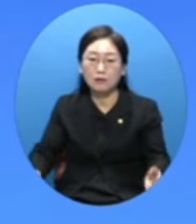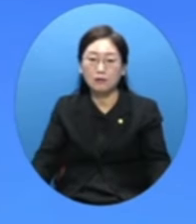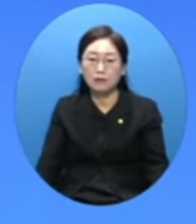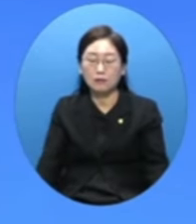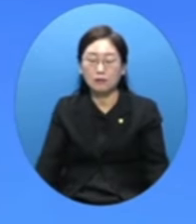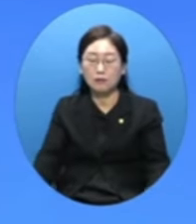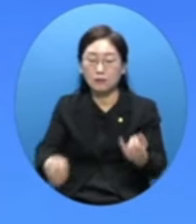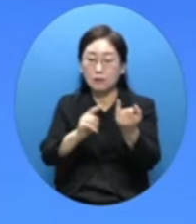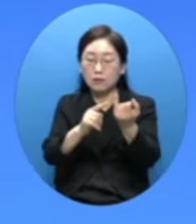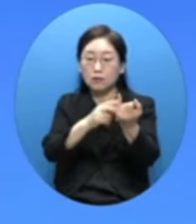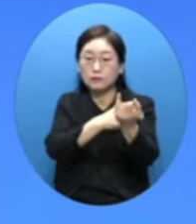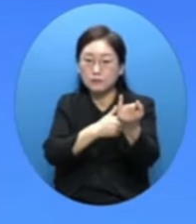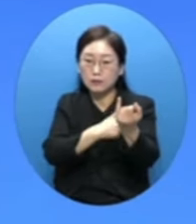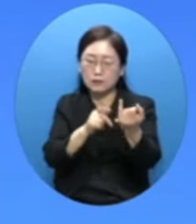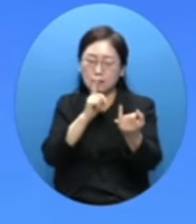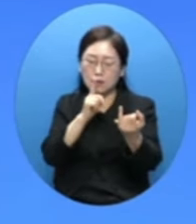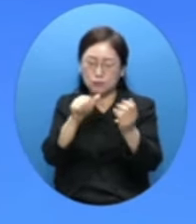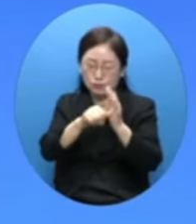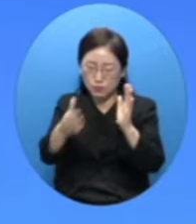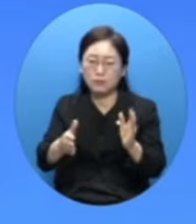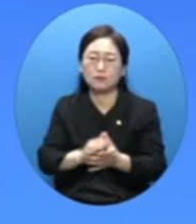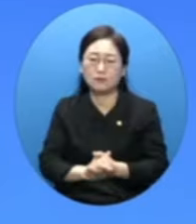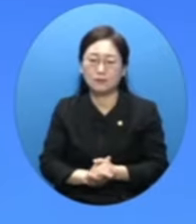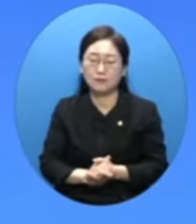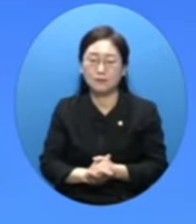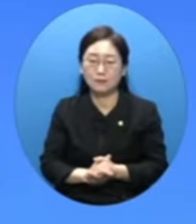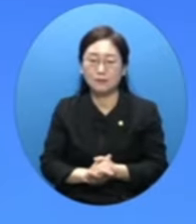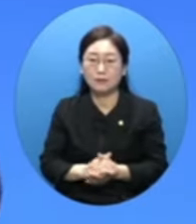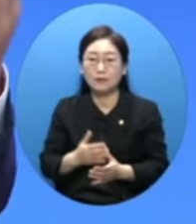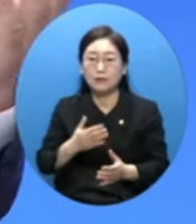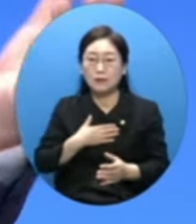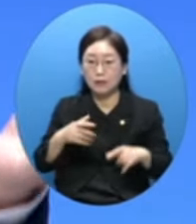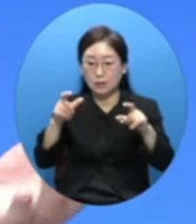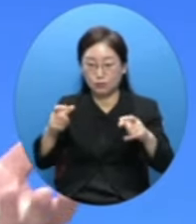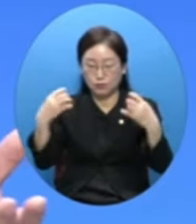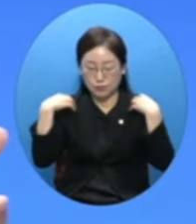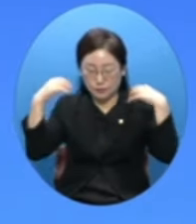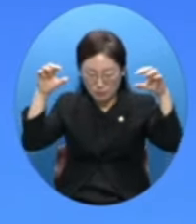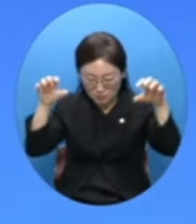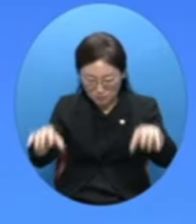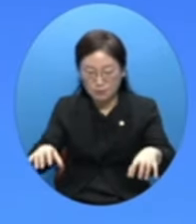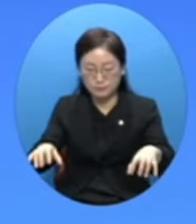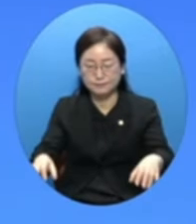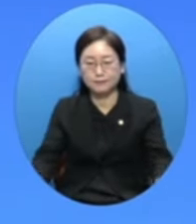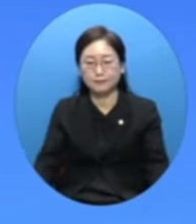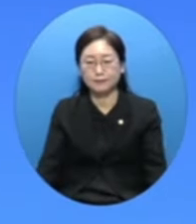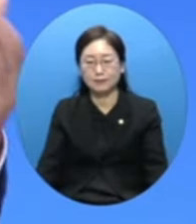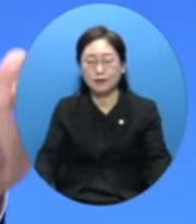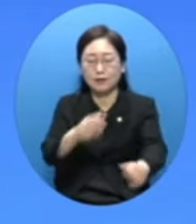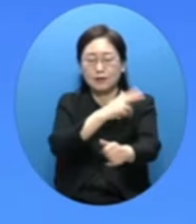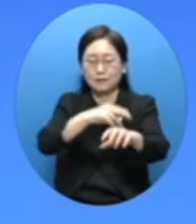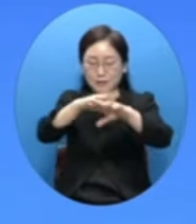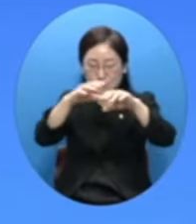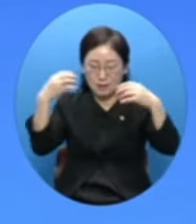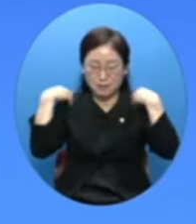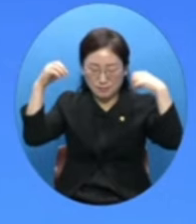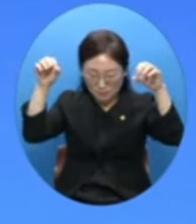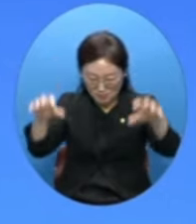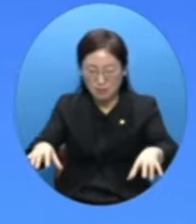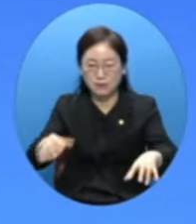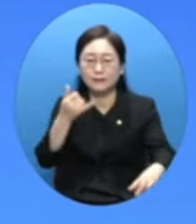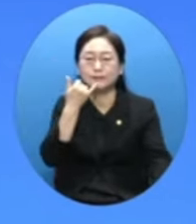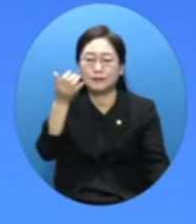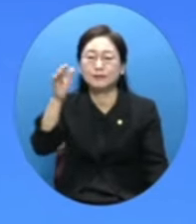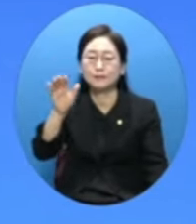그여 집사님이 하 말이 유명한 말이 있습니다 제가 구회 장도 내려놓고 집사도 내려놓고 다 내려놓겠습니다